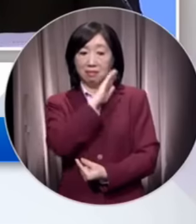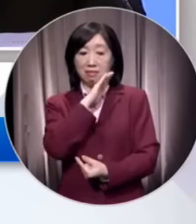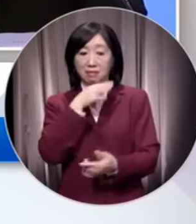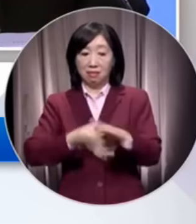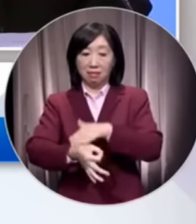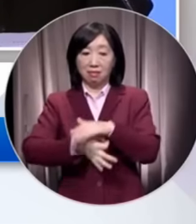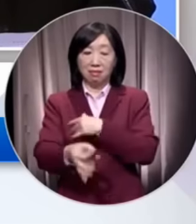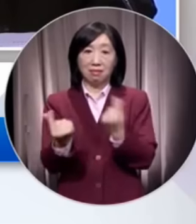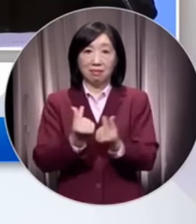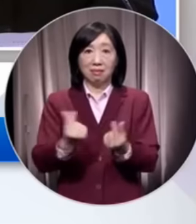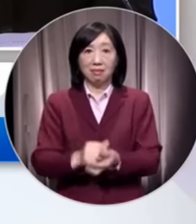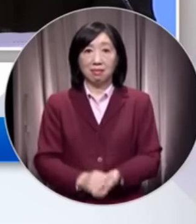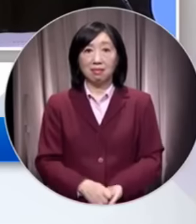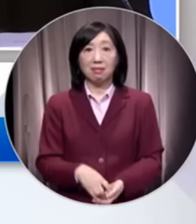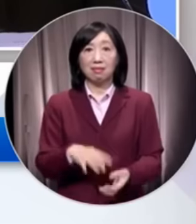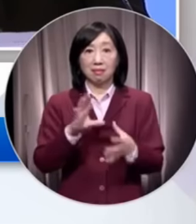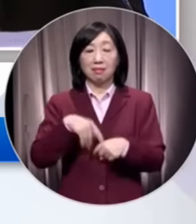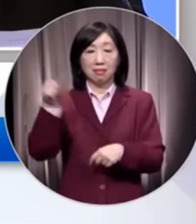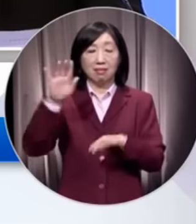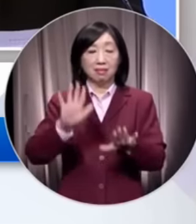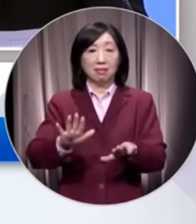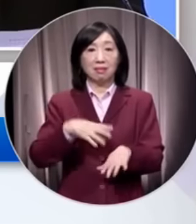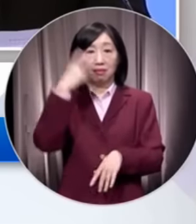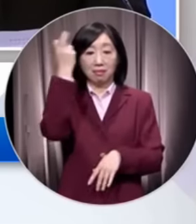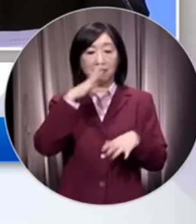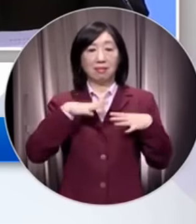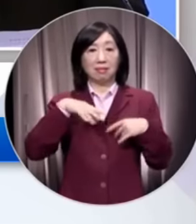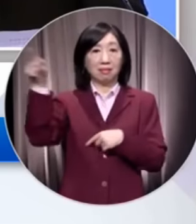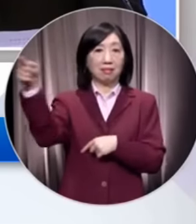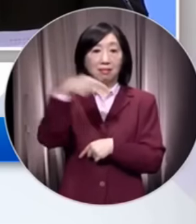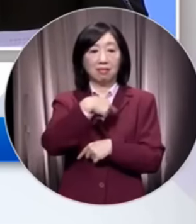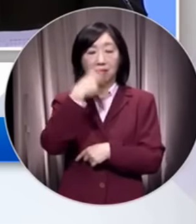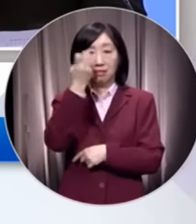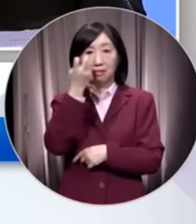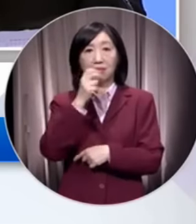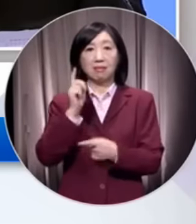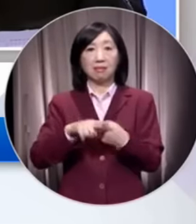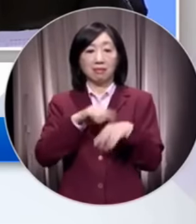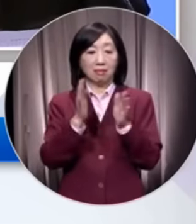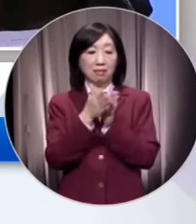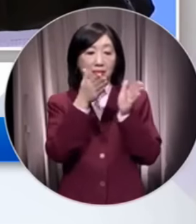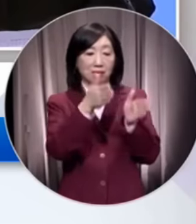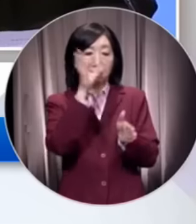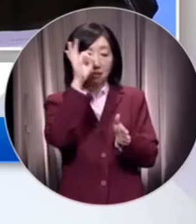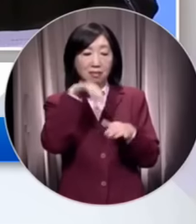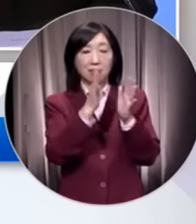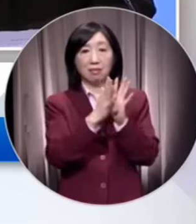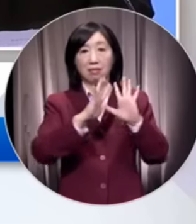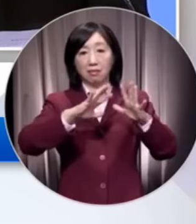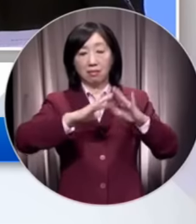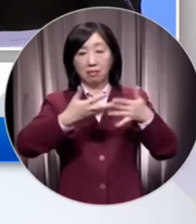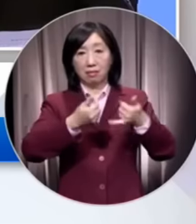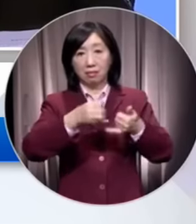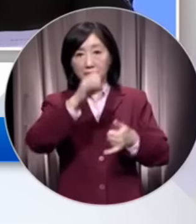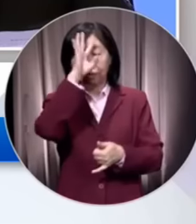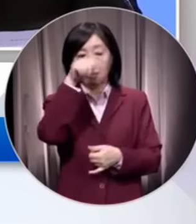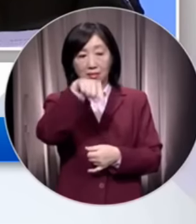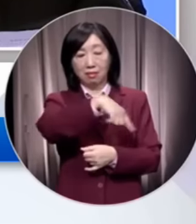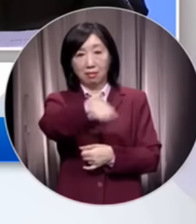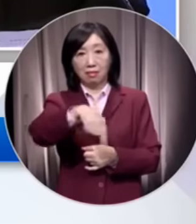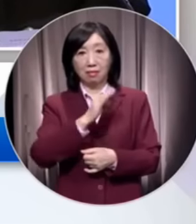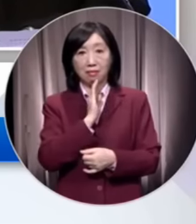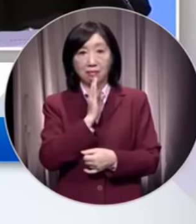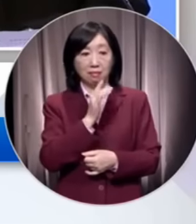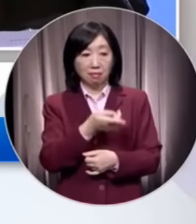信。目前检方已经着手侦办这个案子，涉案的对象都是国民党籍。朱主席，请问你要如何说